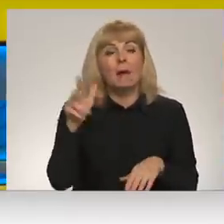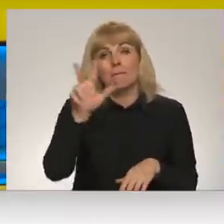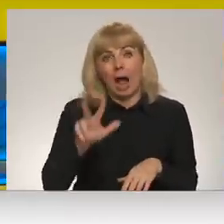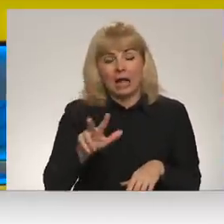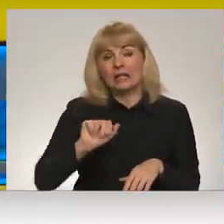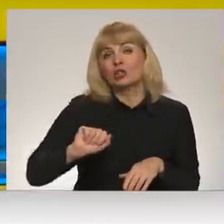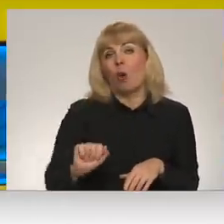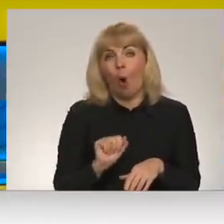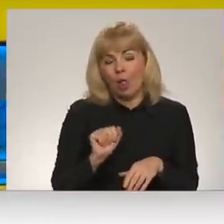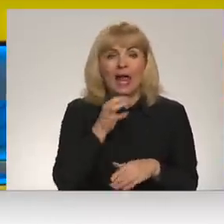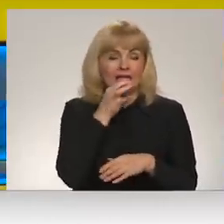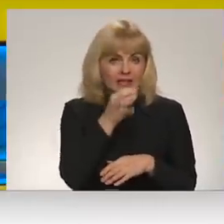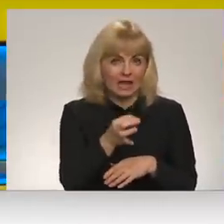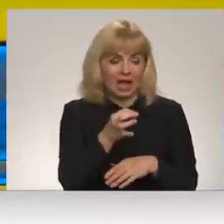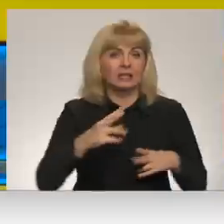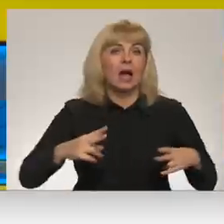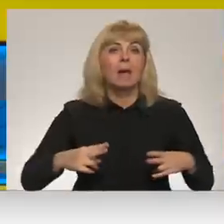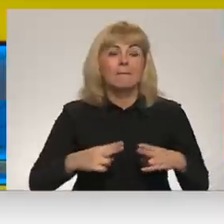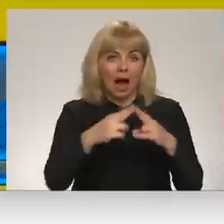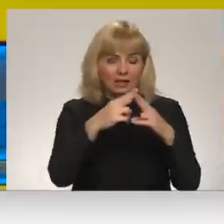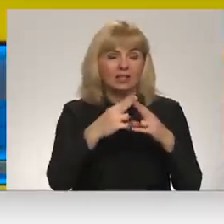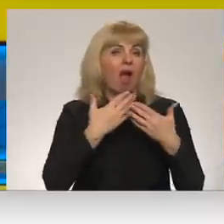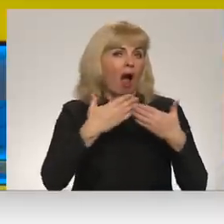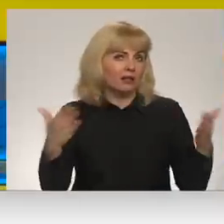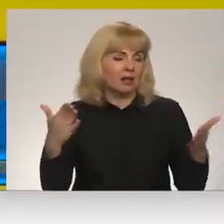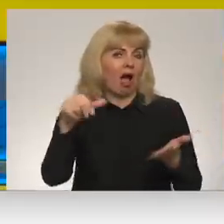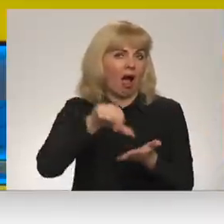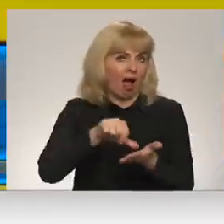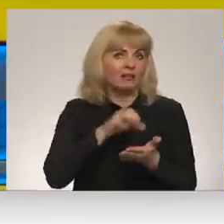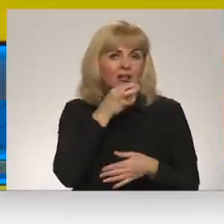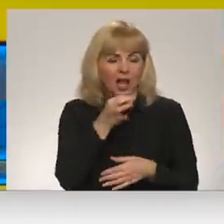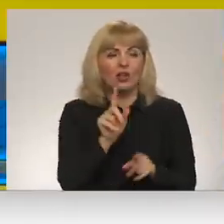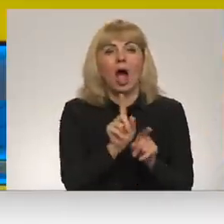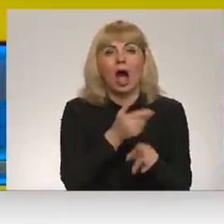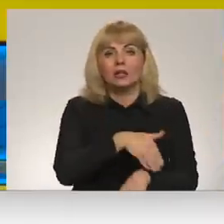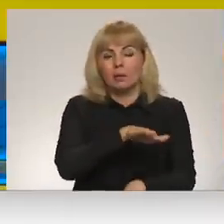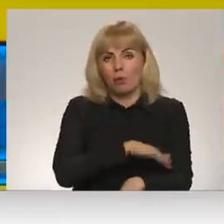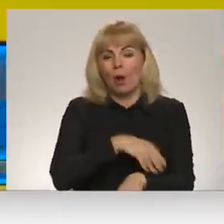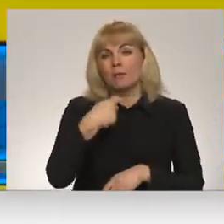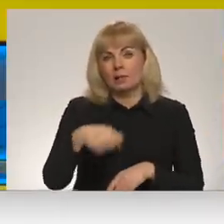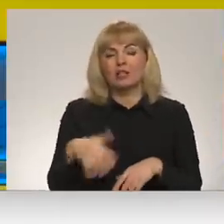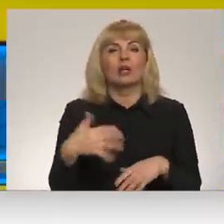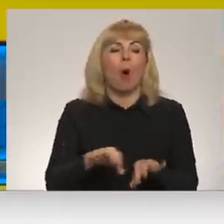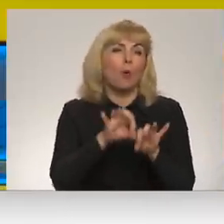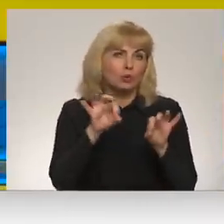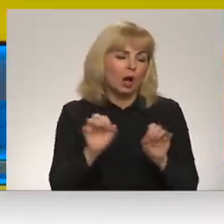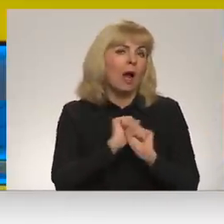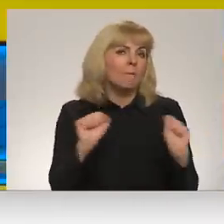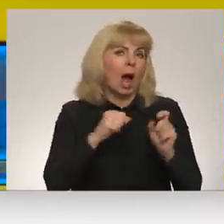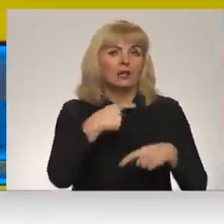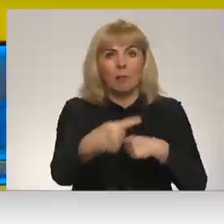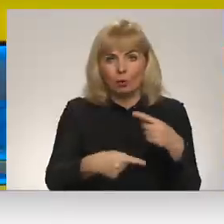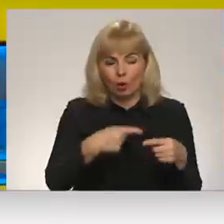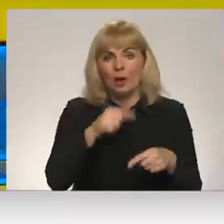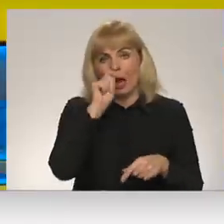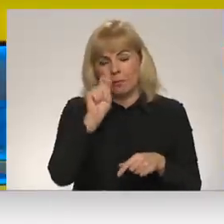arī Parīzē pauda, diezgan atklāti un tieši. Es saprotu, arī Polijas prezidents ir aicinājis uzsākt jau pātrināt procedūru par